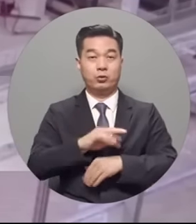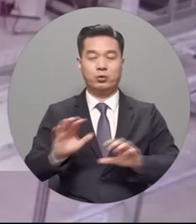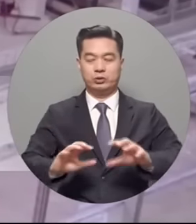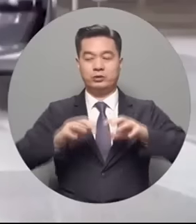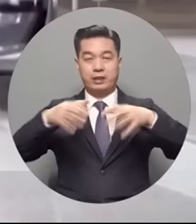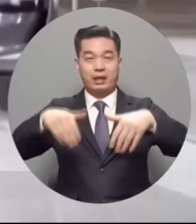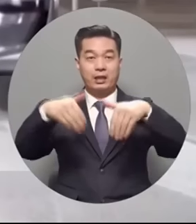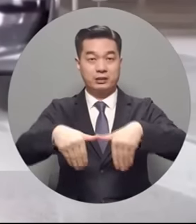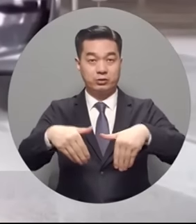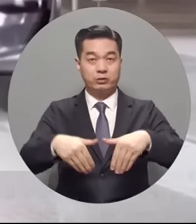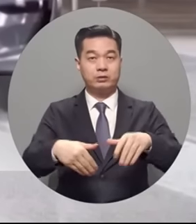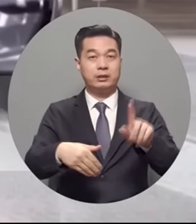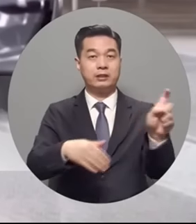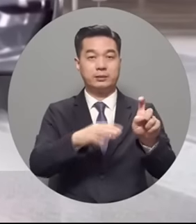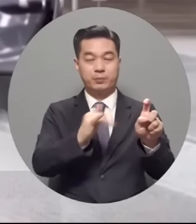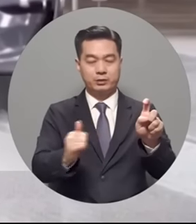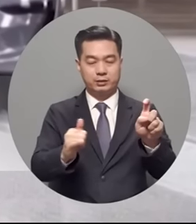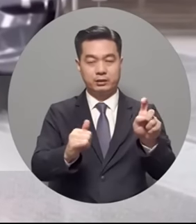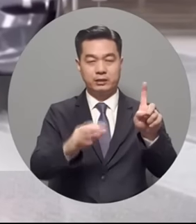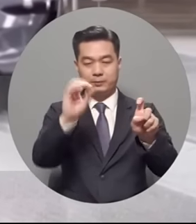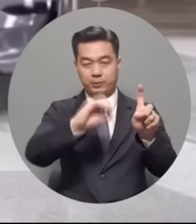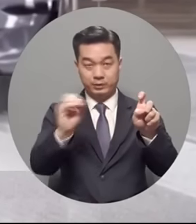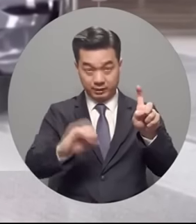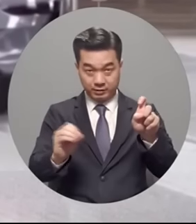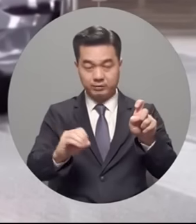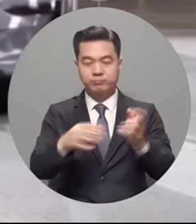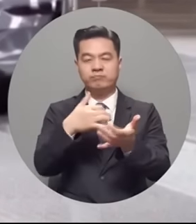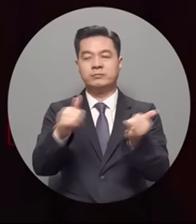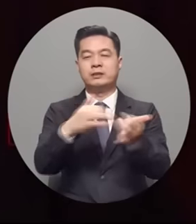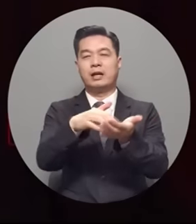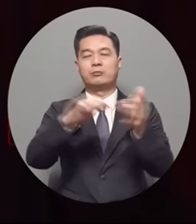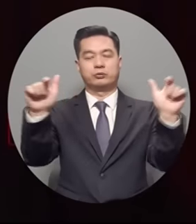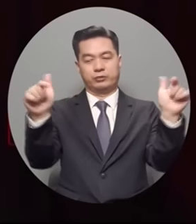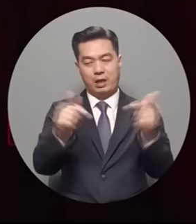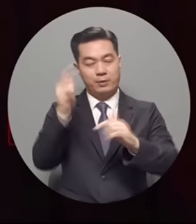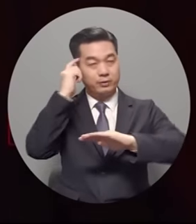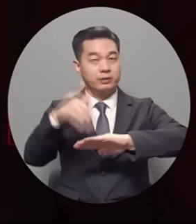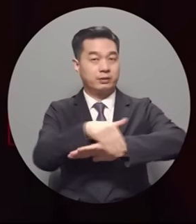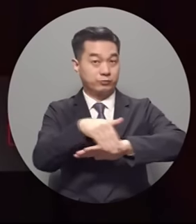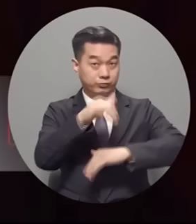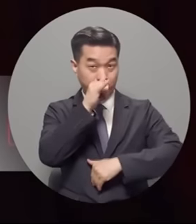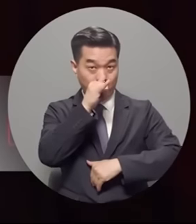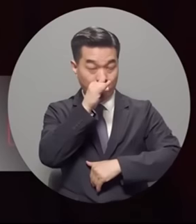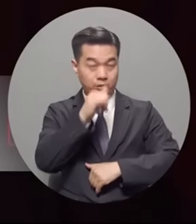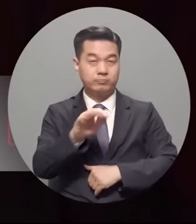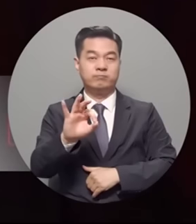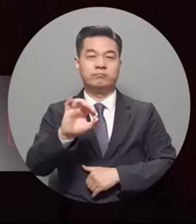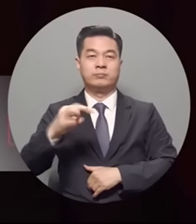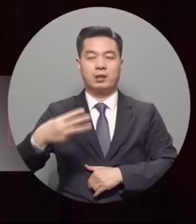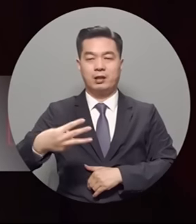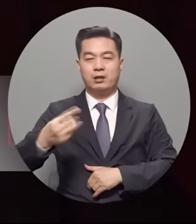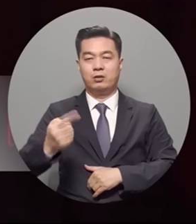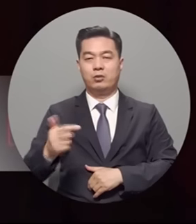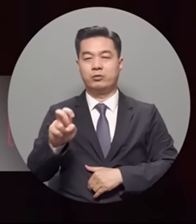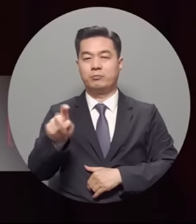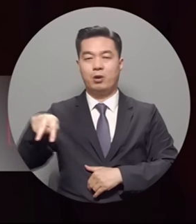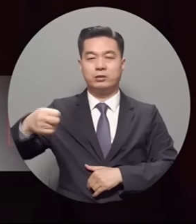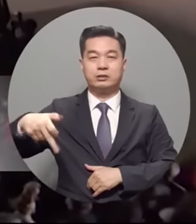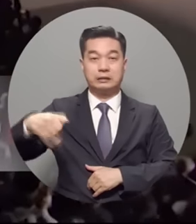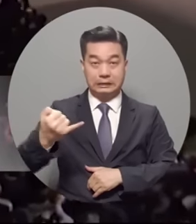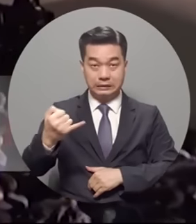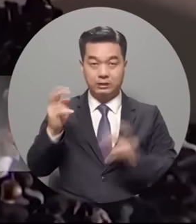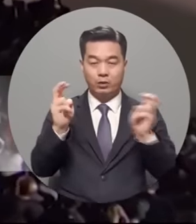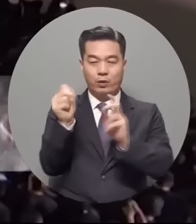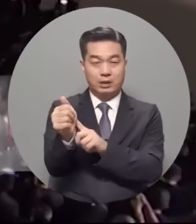직원의 10%인 14,000명을 감원할 예정입니다. 일론 머스크는 실적 발표 이후 기존 계획을